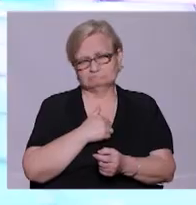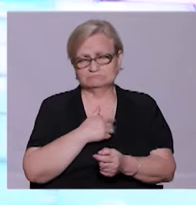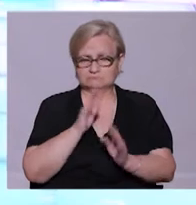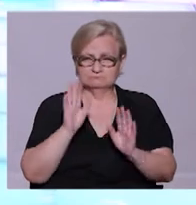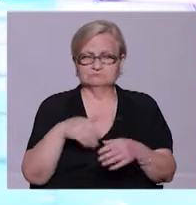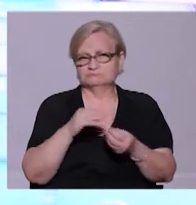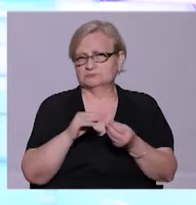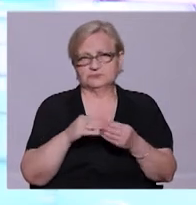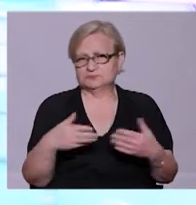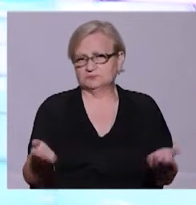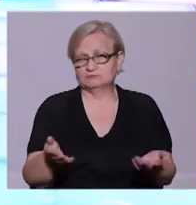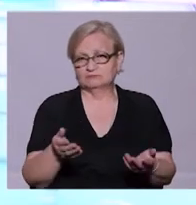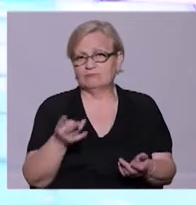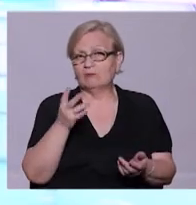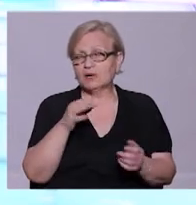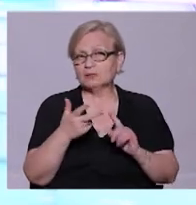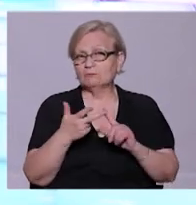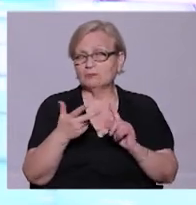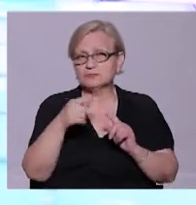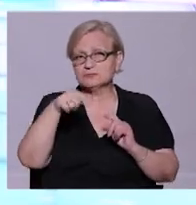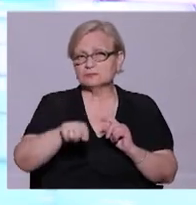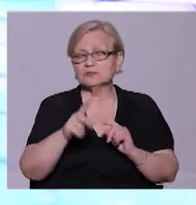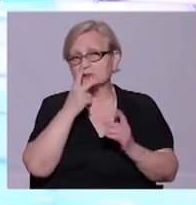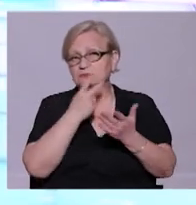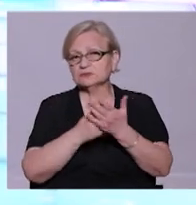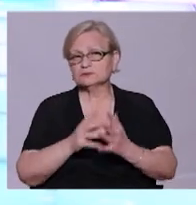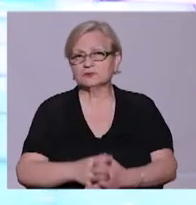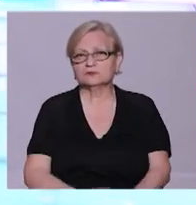პრობლემა, თუმცა ნახეთ აქ რაღაც მესამე მინიშნებასაც ხედავ.